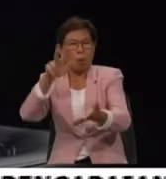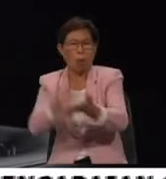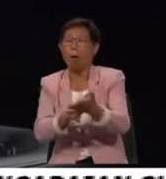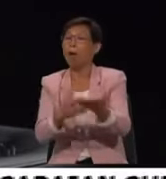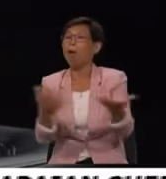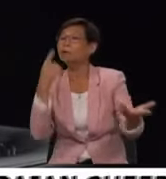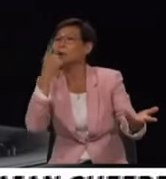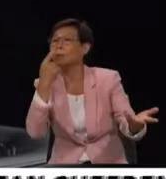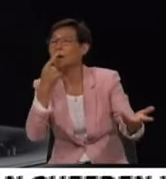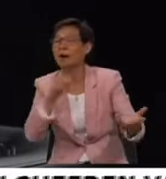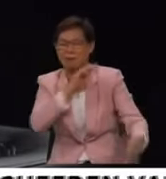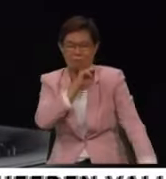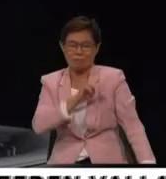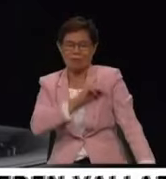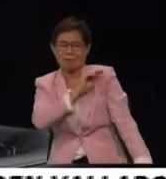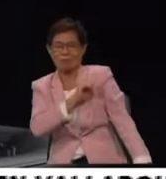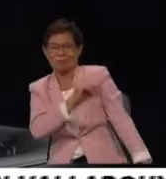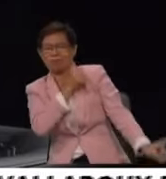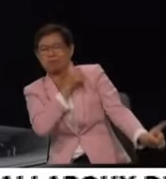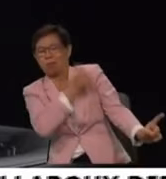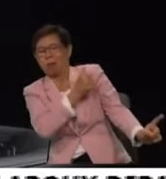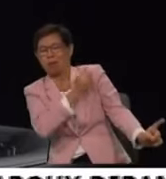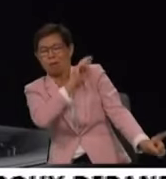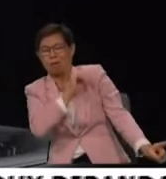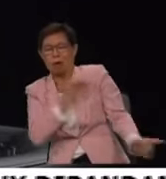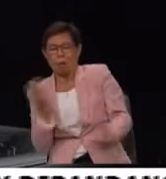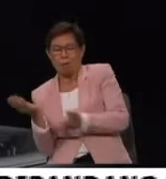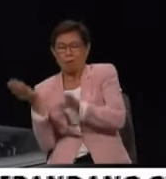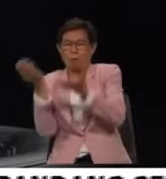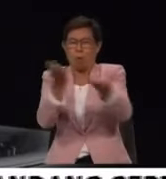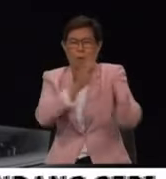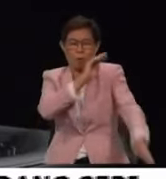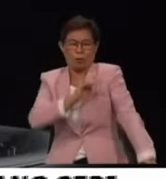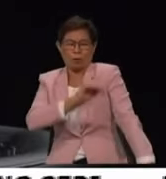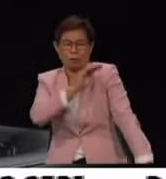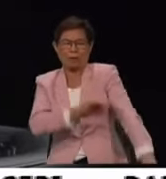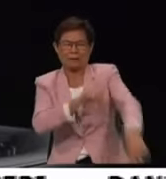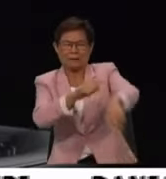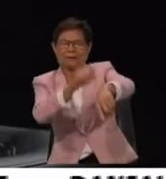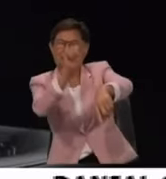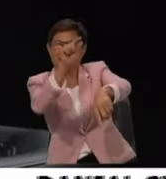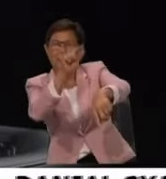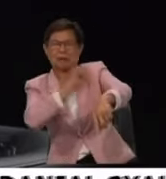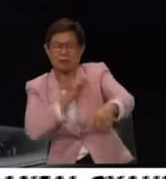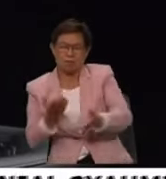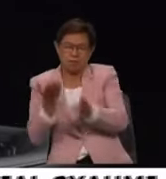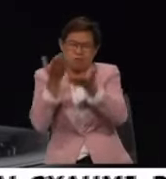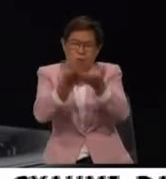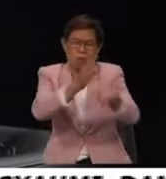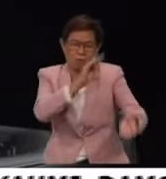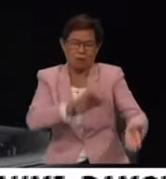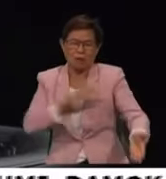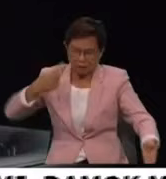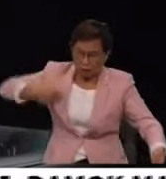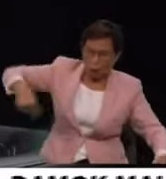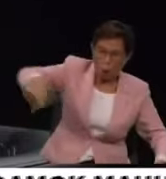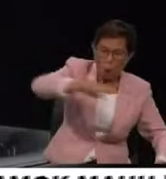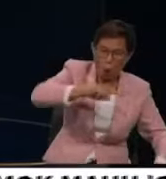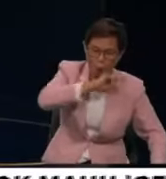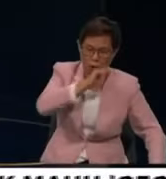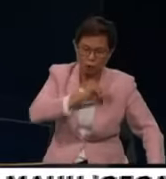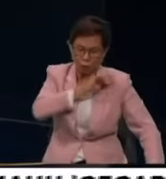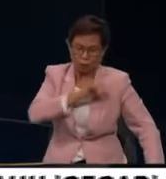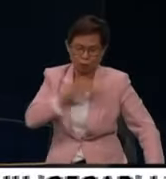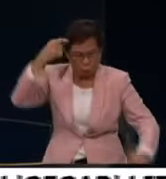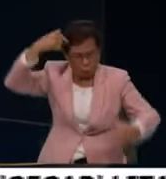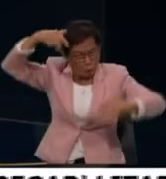melalui jaw jemaah menteri. Saya akan bawa ke jemaah menteri dalam masa terdekat. Ah dan kita akan memutuskan. Mm. Jadi ia agak